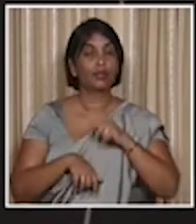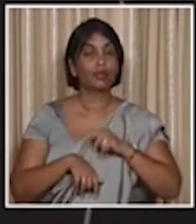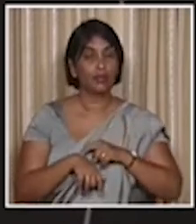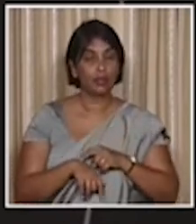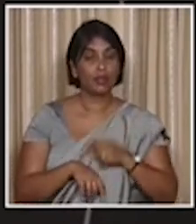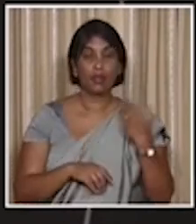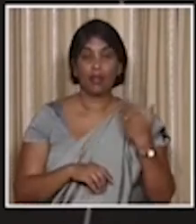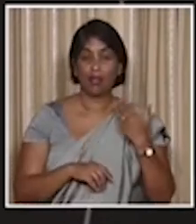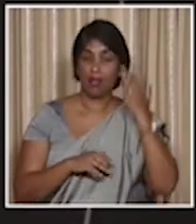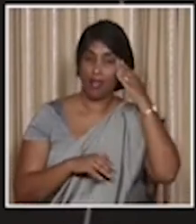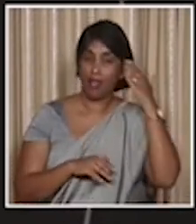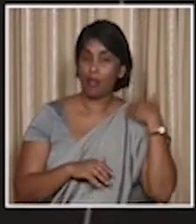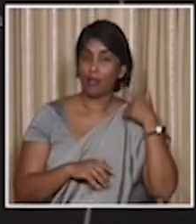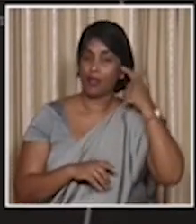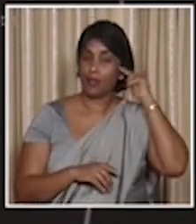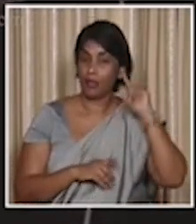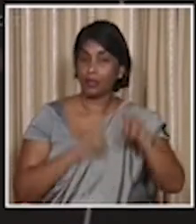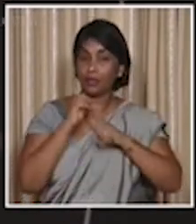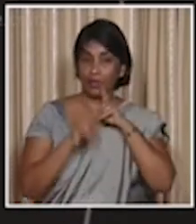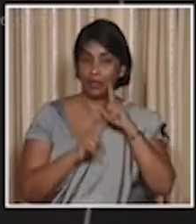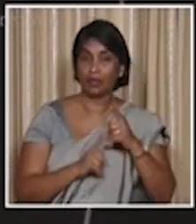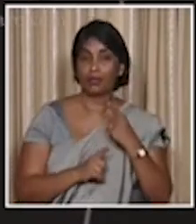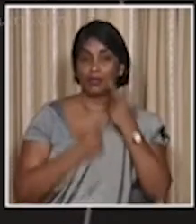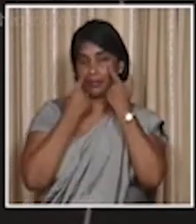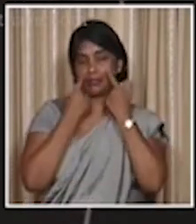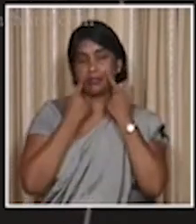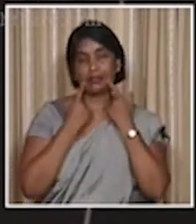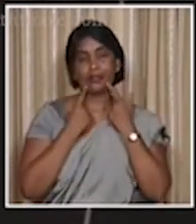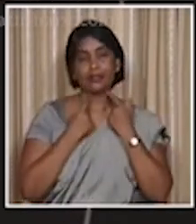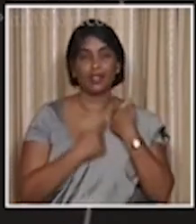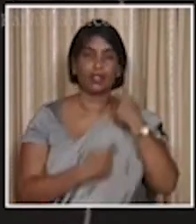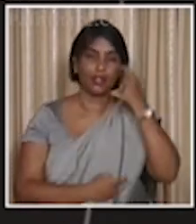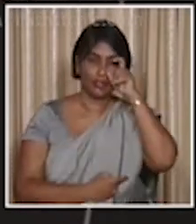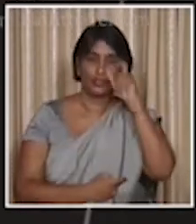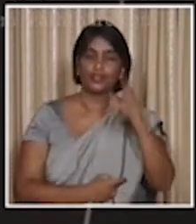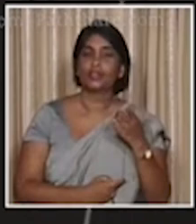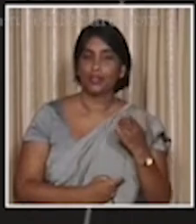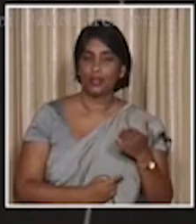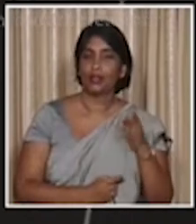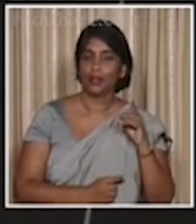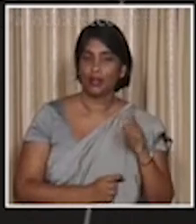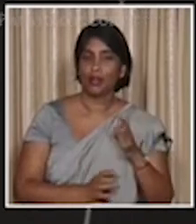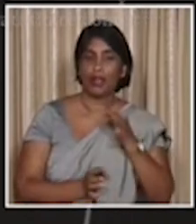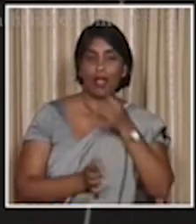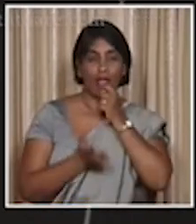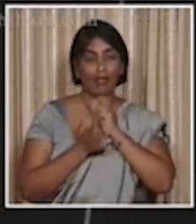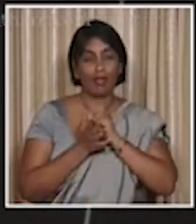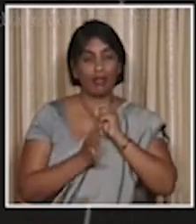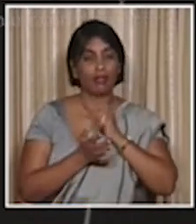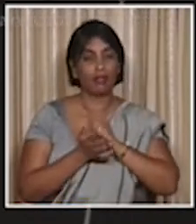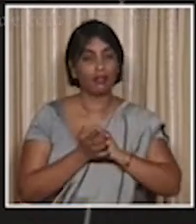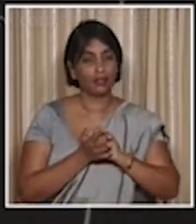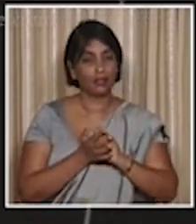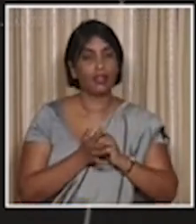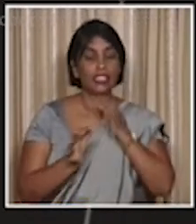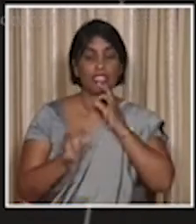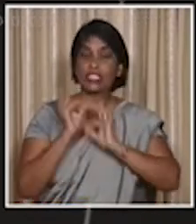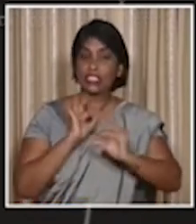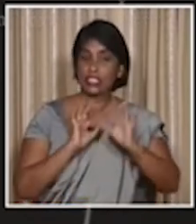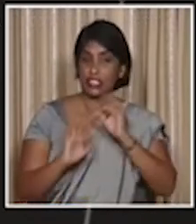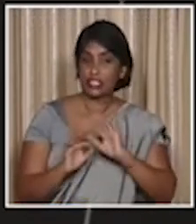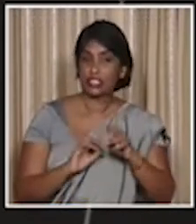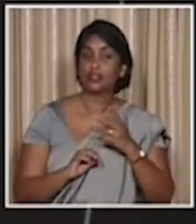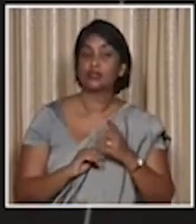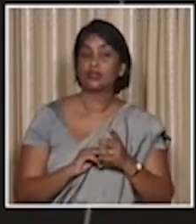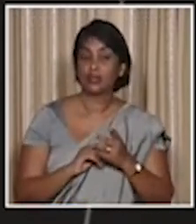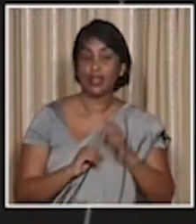වෙලාවේ තමන්ගේ අම්මා ගැන කතා කරනකොට සමහරක් අයගේ කඳුළු වැක්කිරෙනවා අපි දැකලා තියෙනවා. මේ මේ රචනා කරන මේ මේ මේ සංගීතය